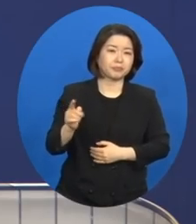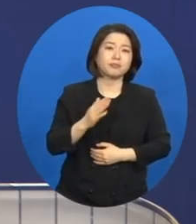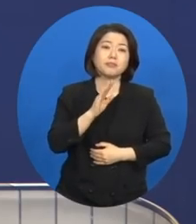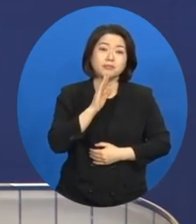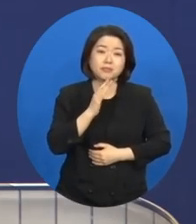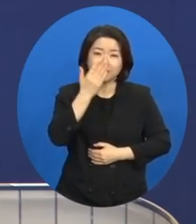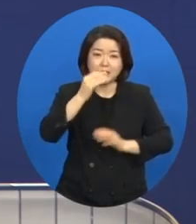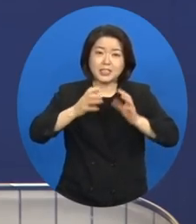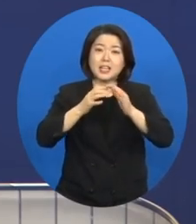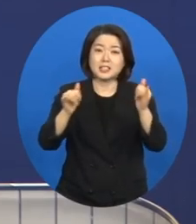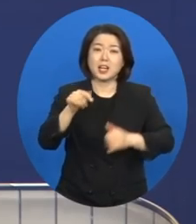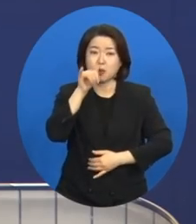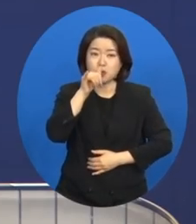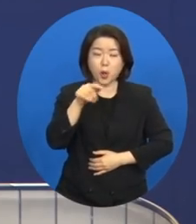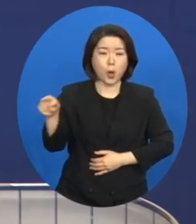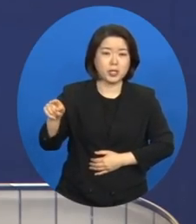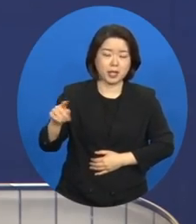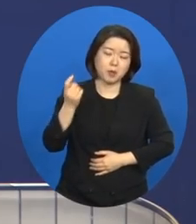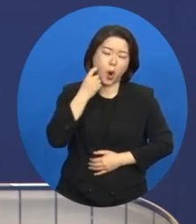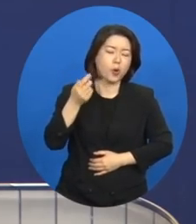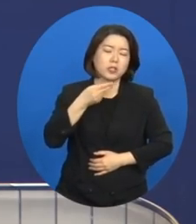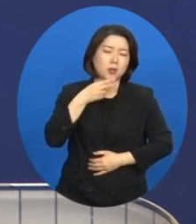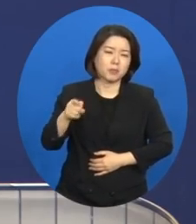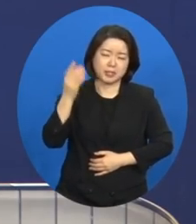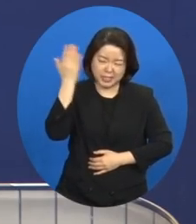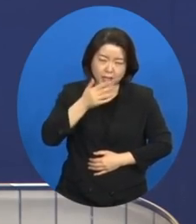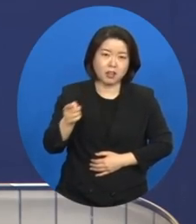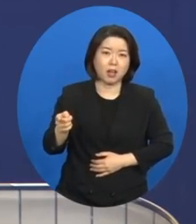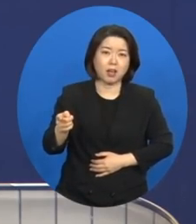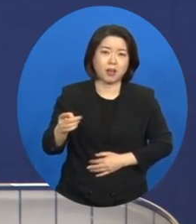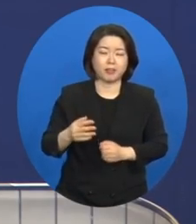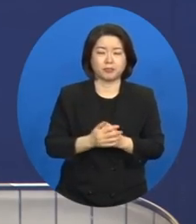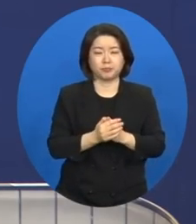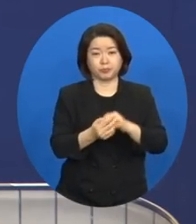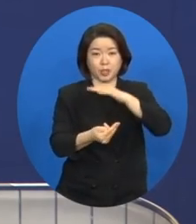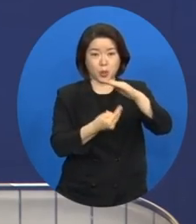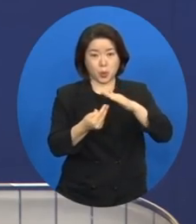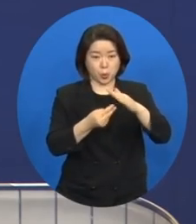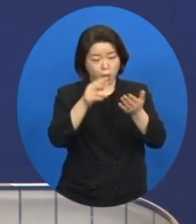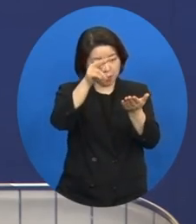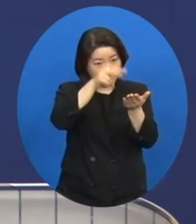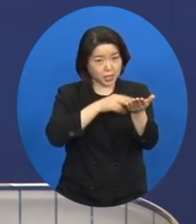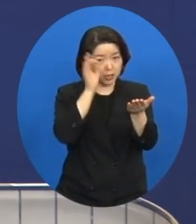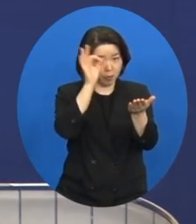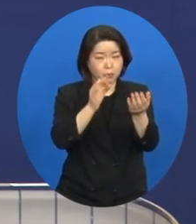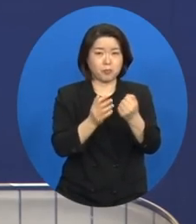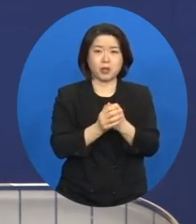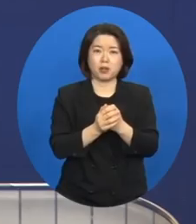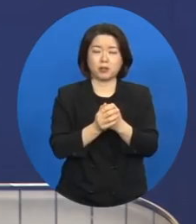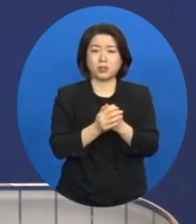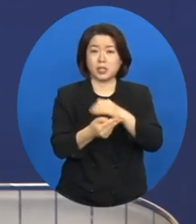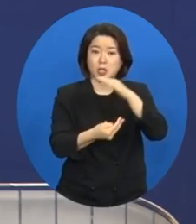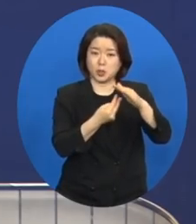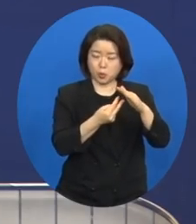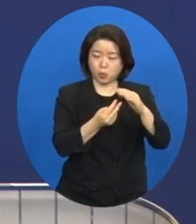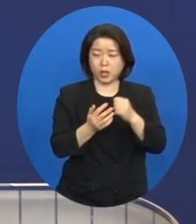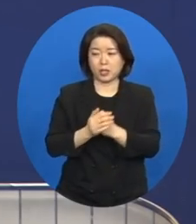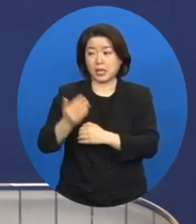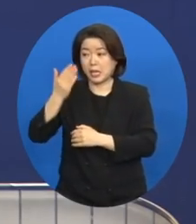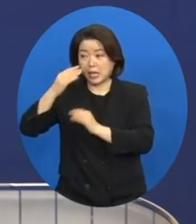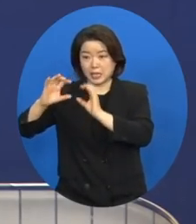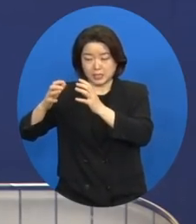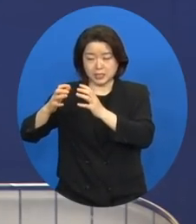이 사람에게는 거짓된 것이 없다. 요한복음을 읽으시다 보면 요한이요, 이스라엘과